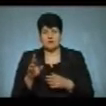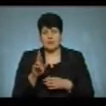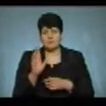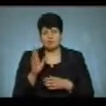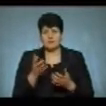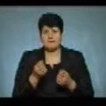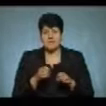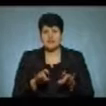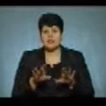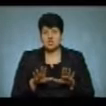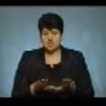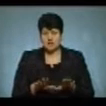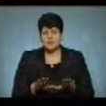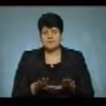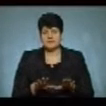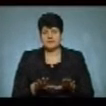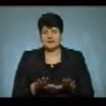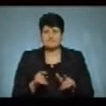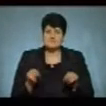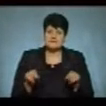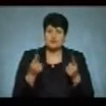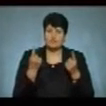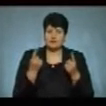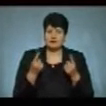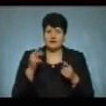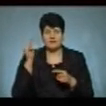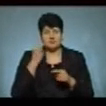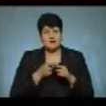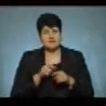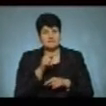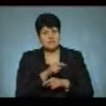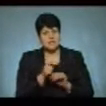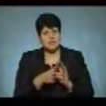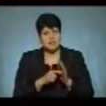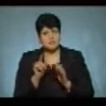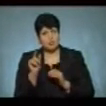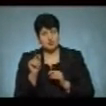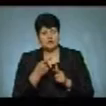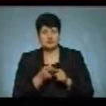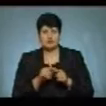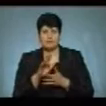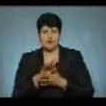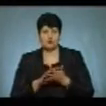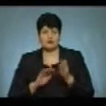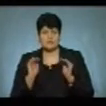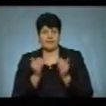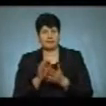будемо приймати рішення, чи відновлювати навчання у цих класах з понеділка, чи продовжити карантин